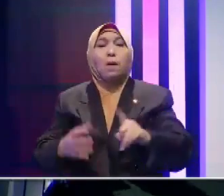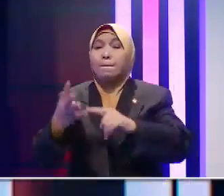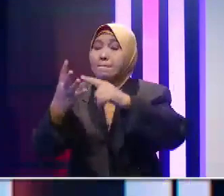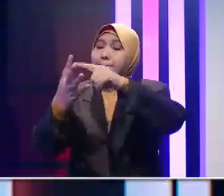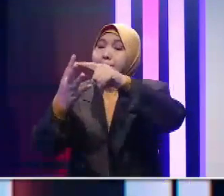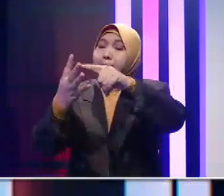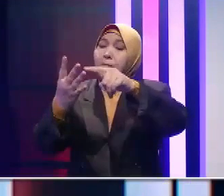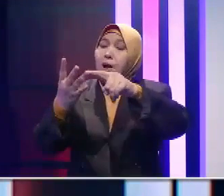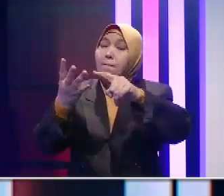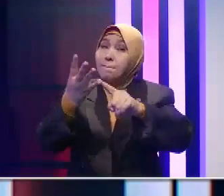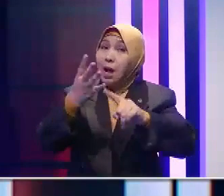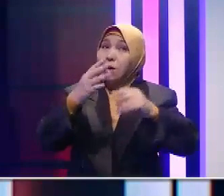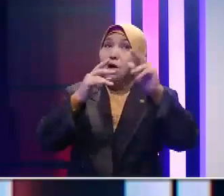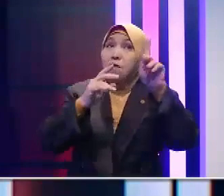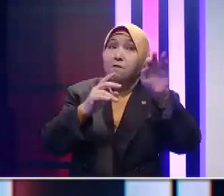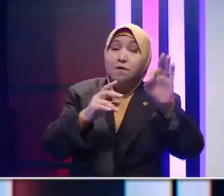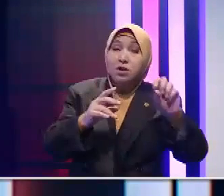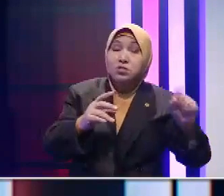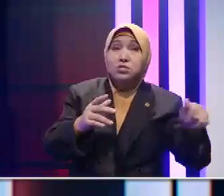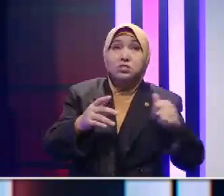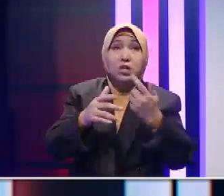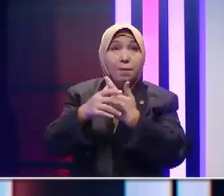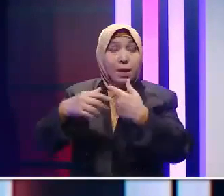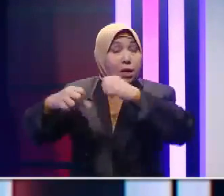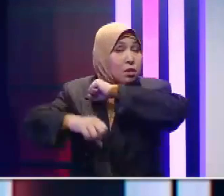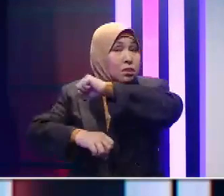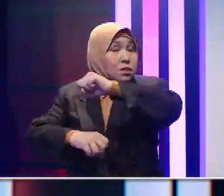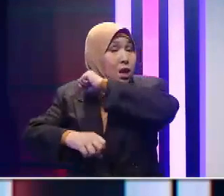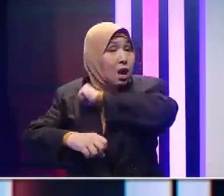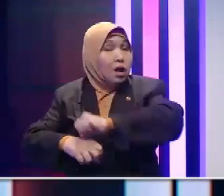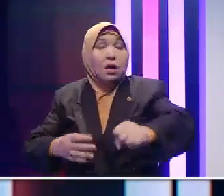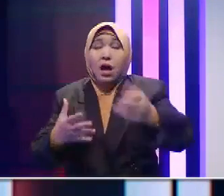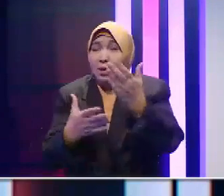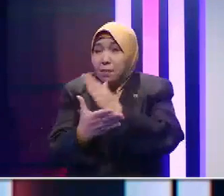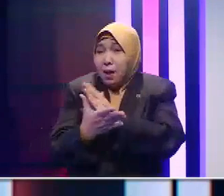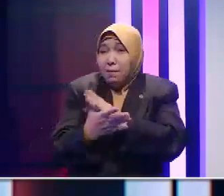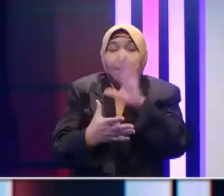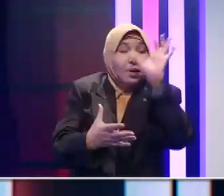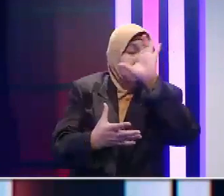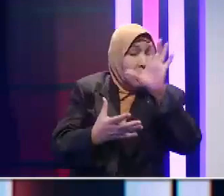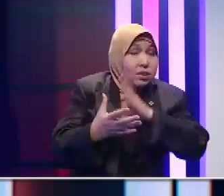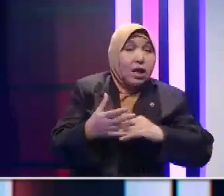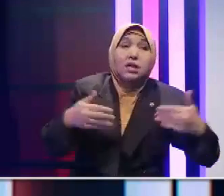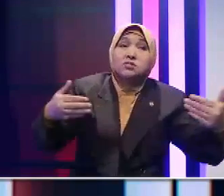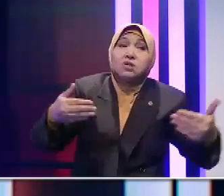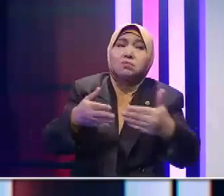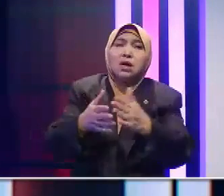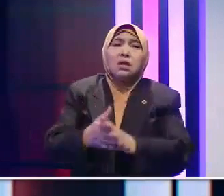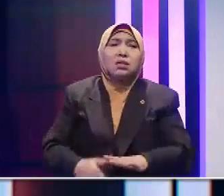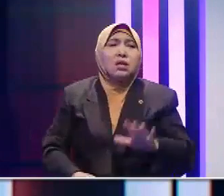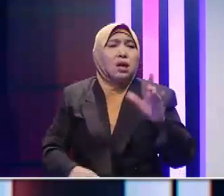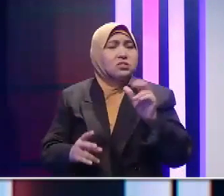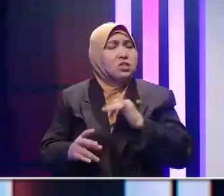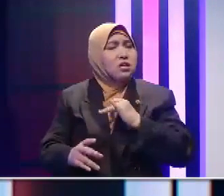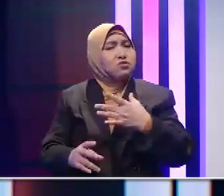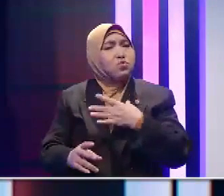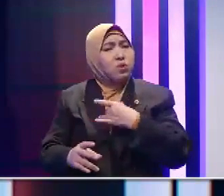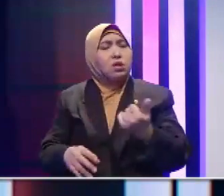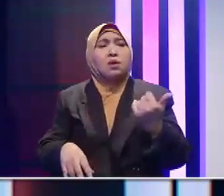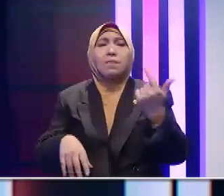iaitu ada fasa penentangan, fasa ragu, fasa pencarian dan juga istiqamah. Cuma yang saya suka tadi